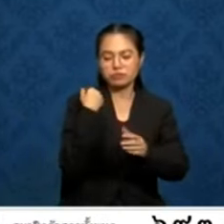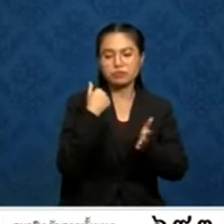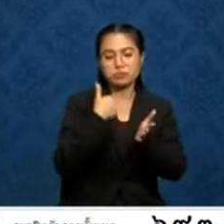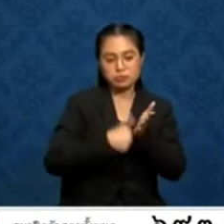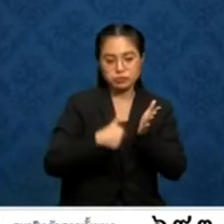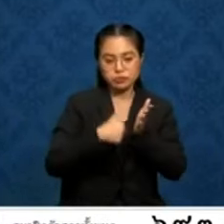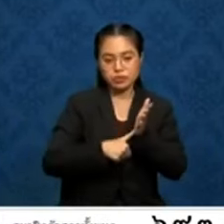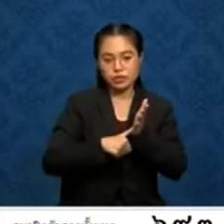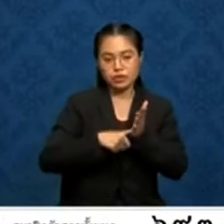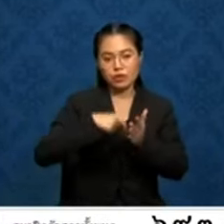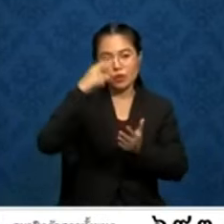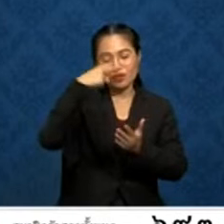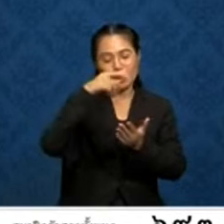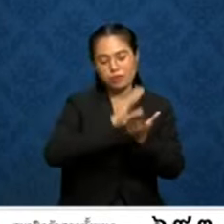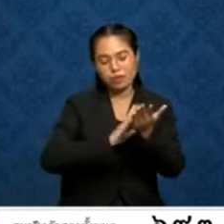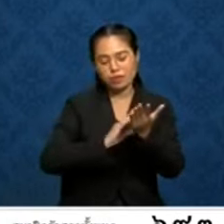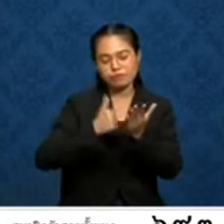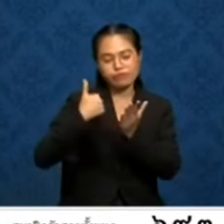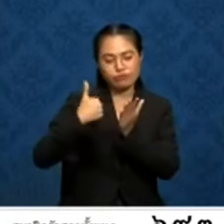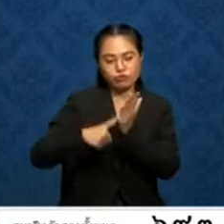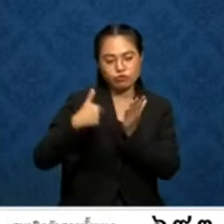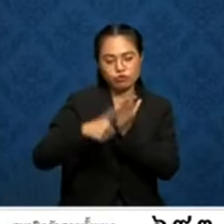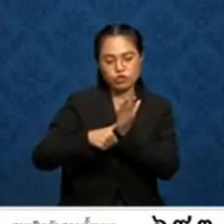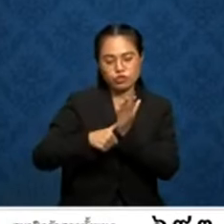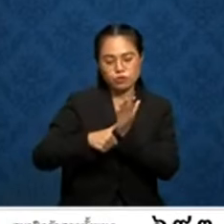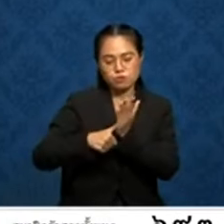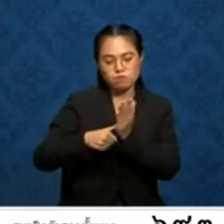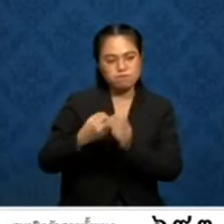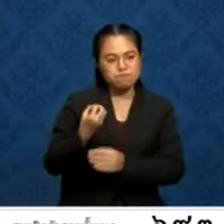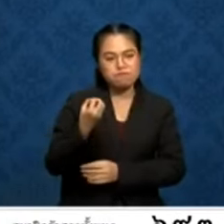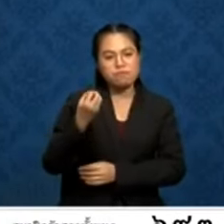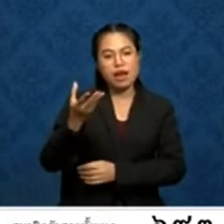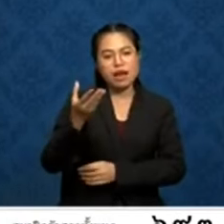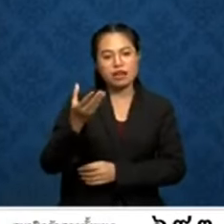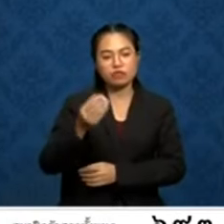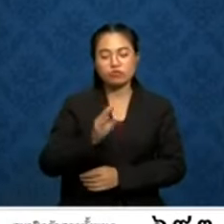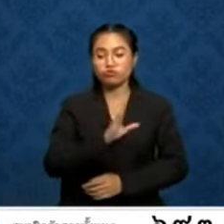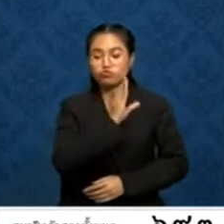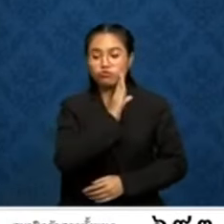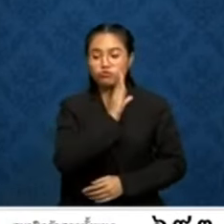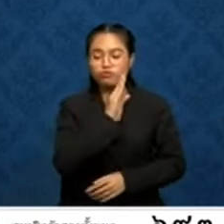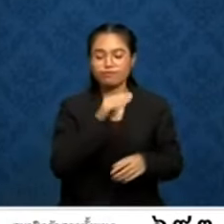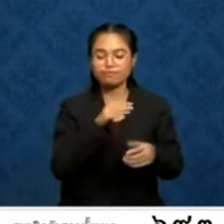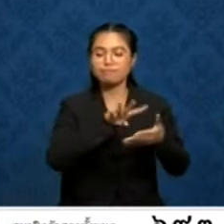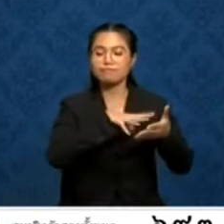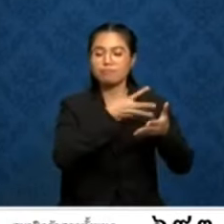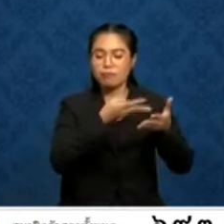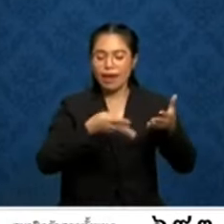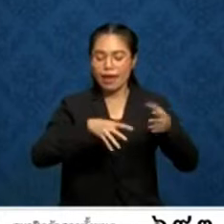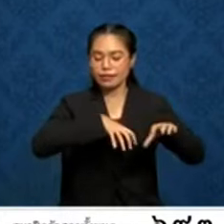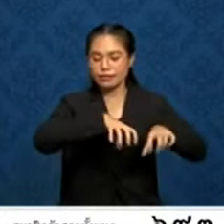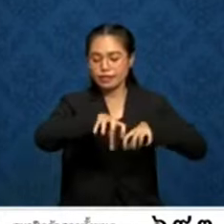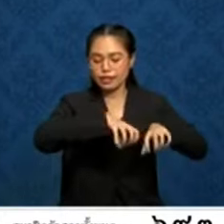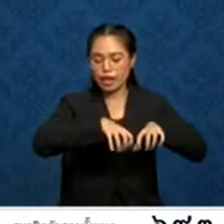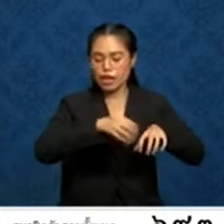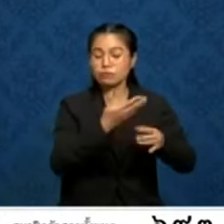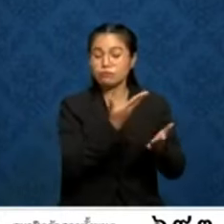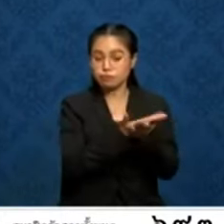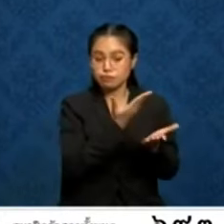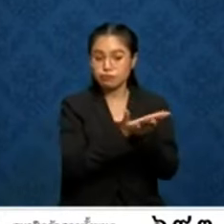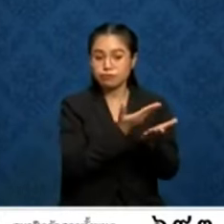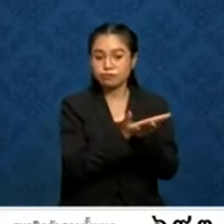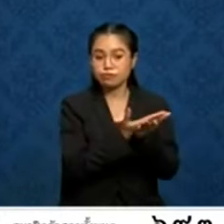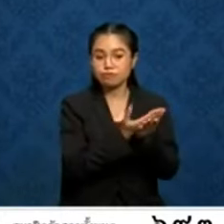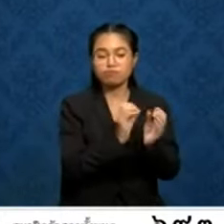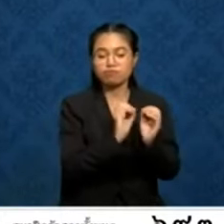ศอยู่ในระดับที่สูงขึ้นอย่างต่อเนื่องหากไร้ซึ่งมาตรการทางการเงินและการคลังที่เอื้อต่อการ